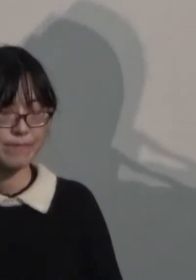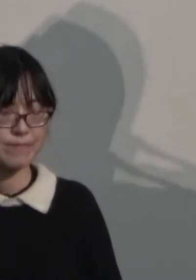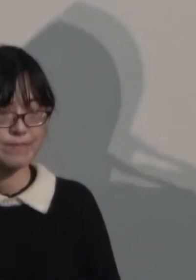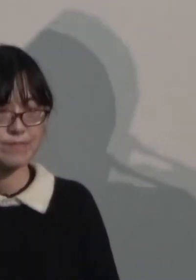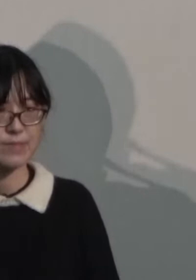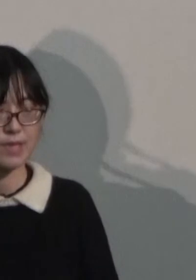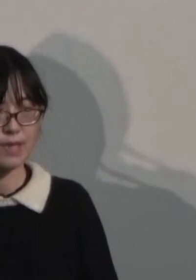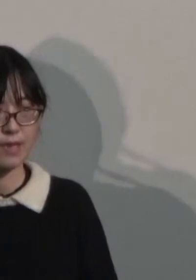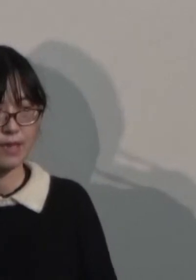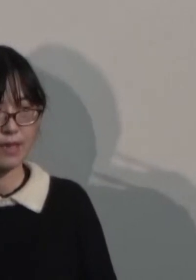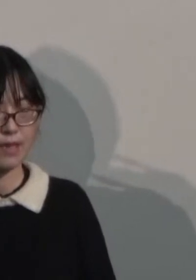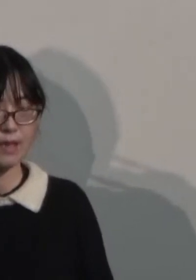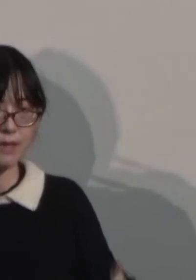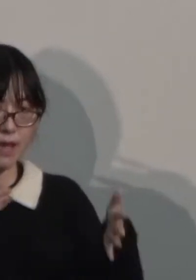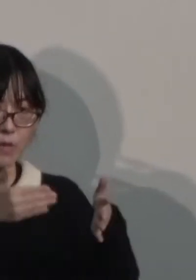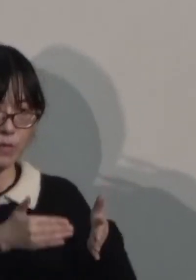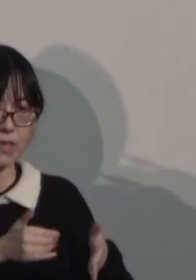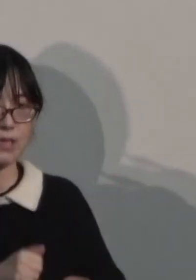最後に、